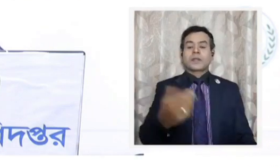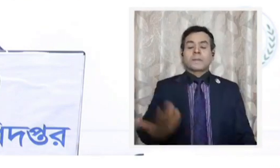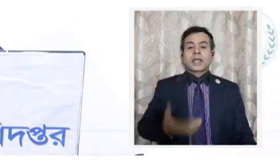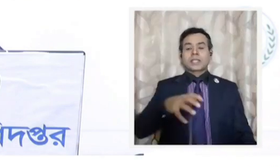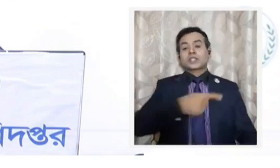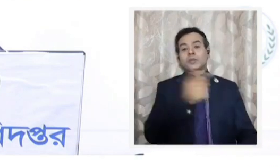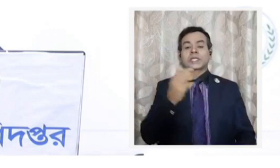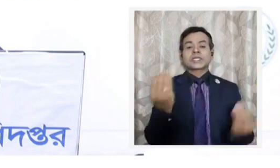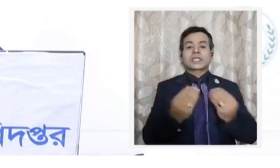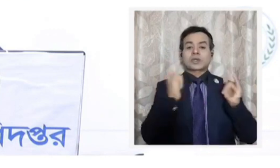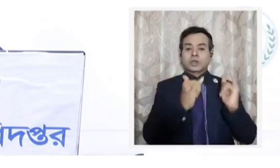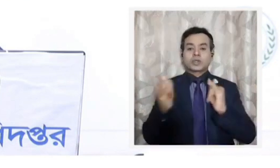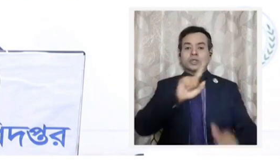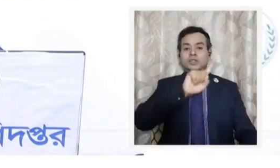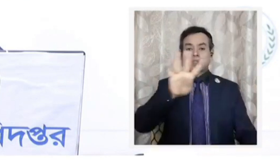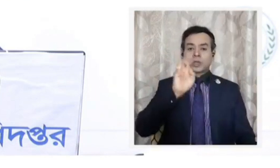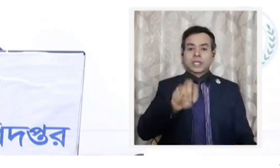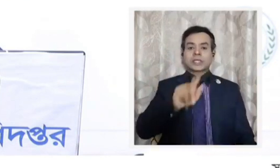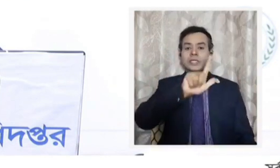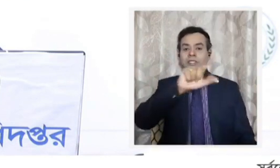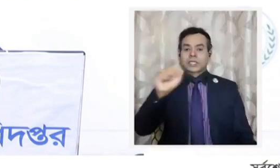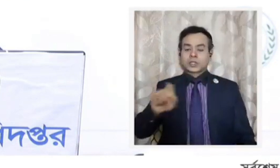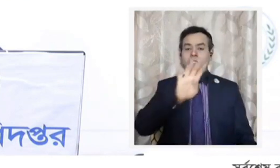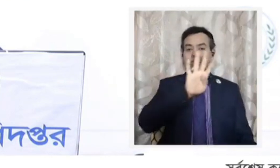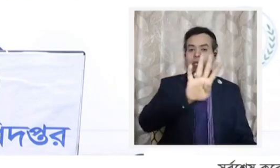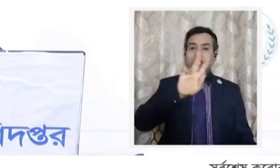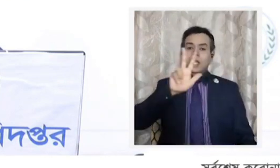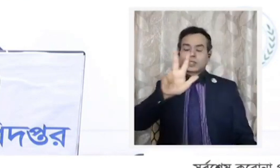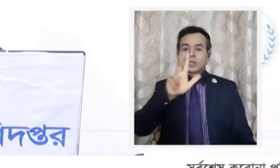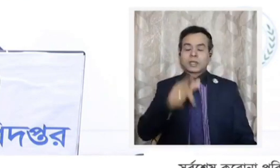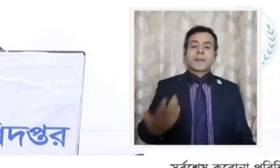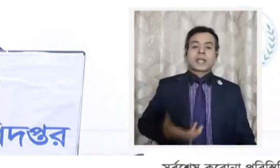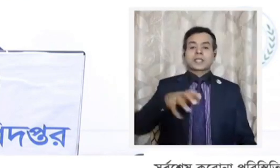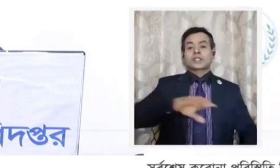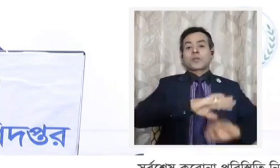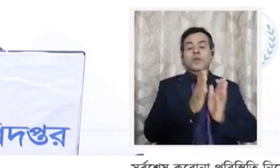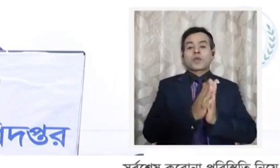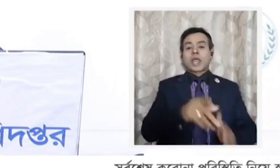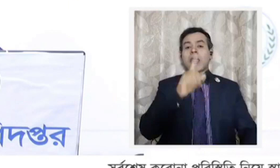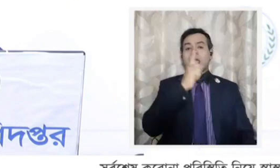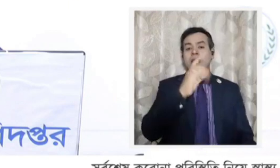আইসিইউ শয্যার সংখ্যা 139টি, সারা দেশে সাধারণ বেডের সংখ্যা